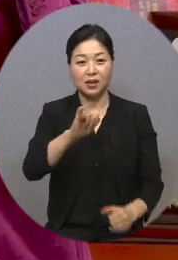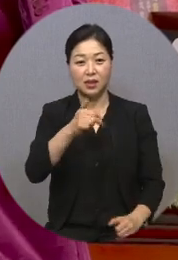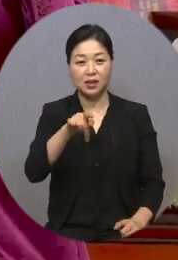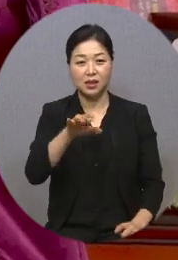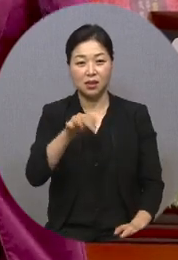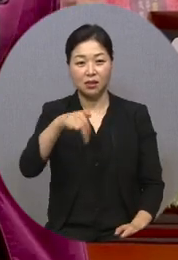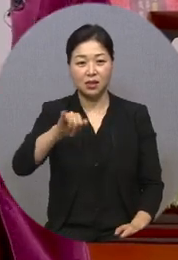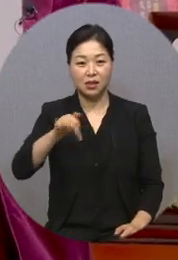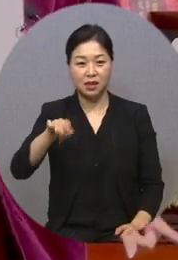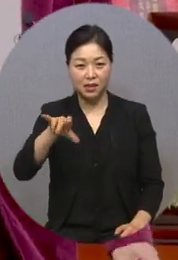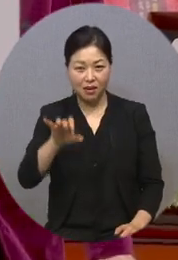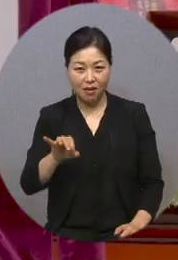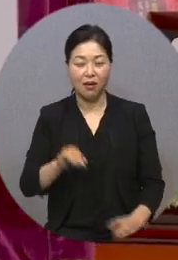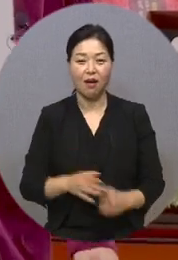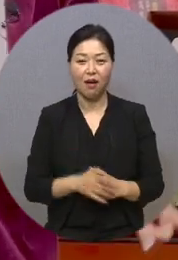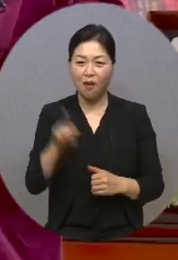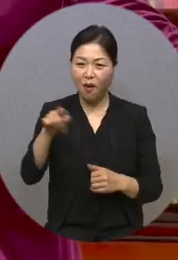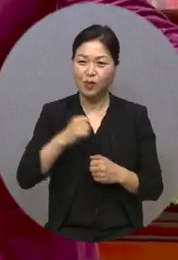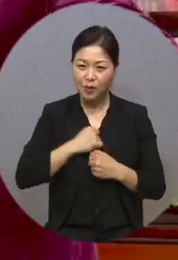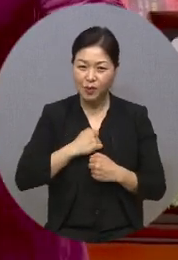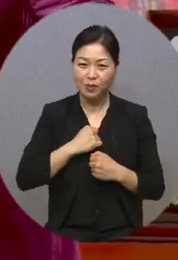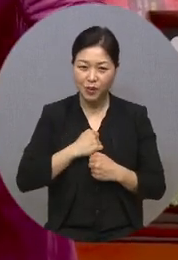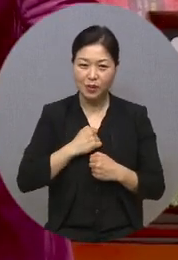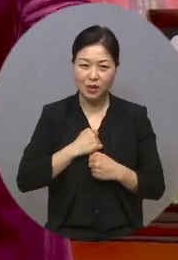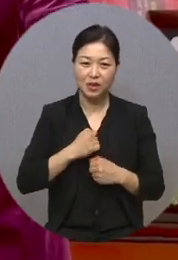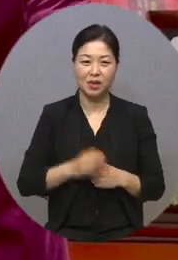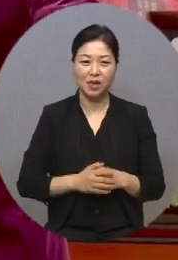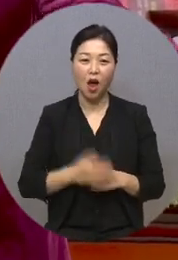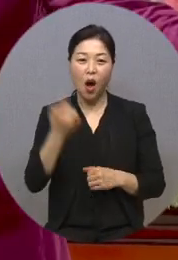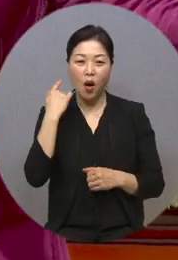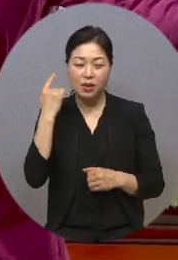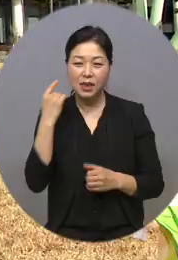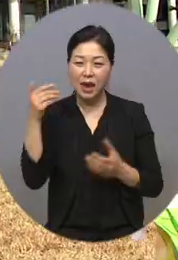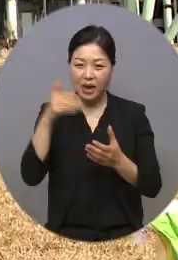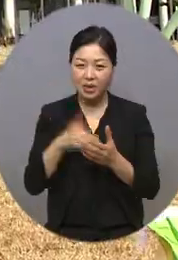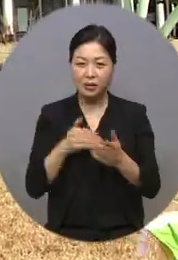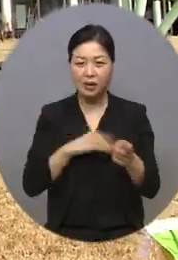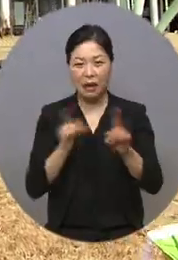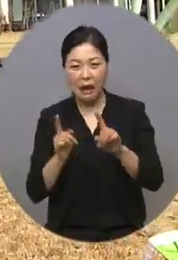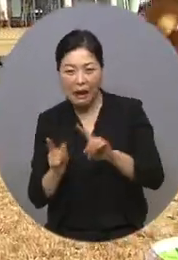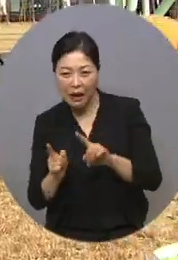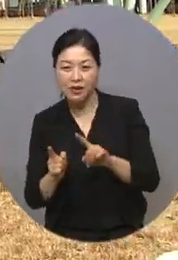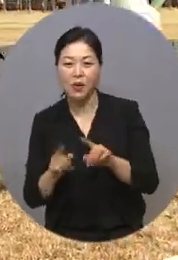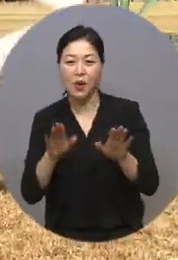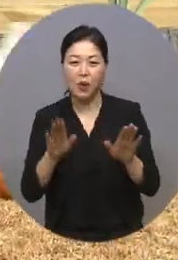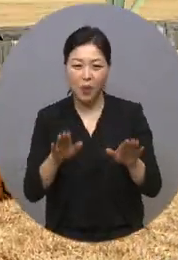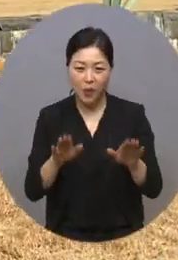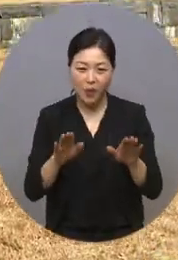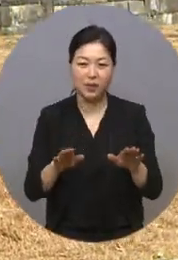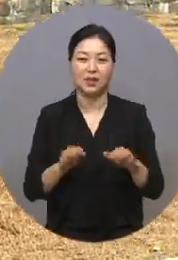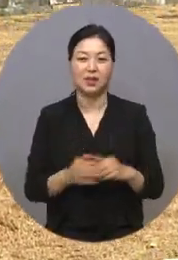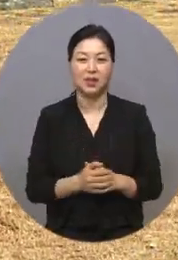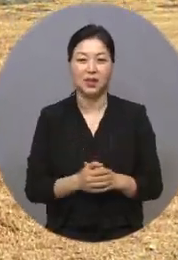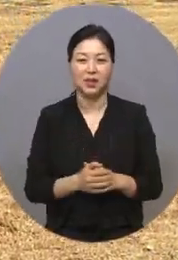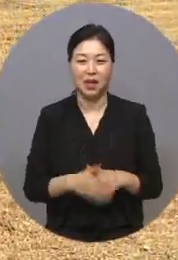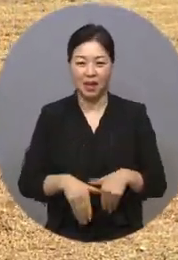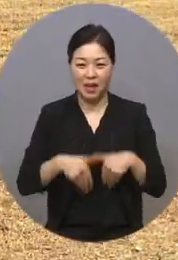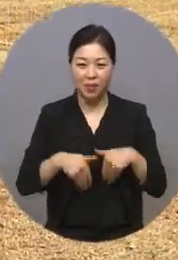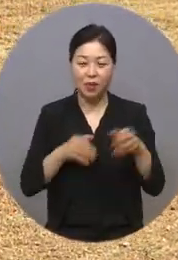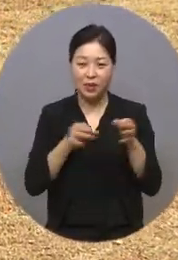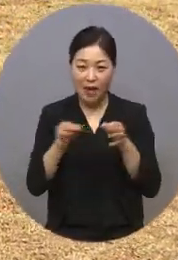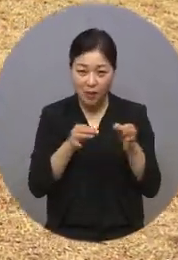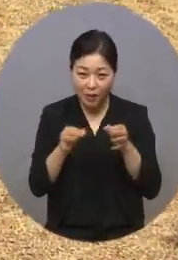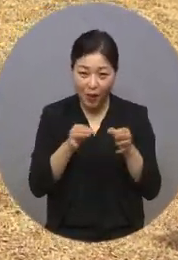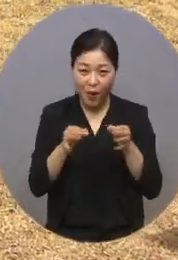기정. 아이고, 조심해. 작은 어제까지만 해도 비리비리 했는데 지금 남도장터 물건을 가지고 왔어요.